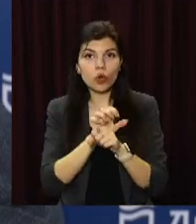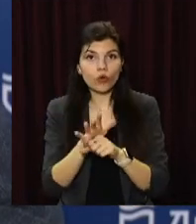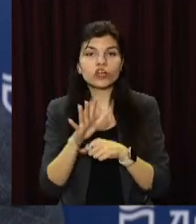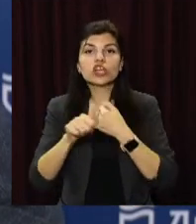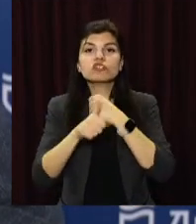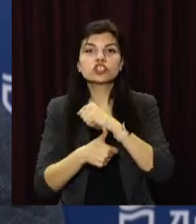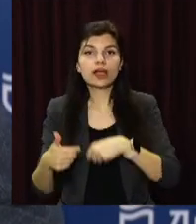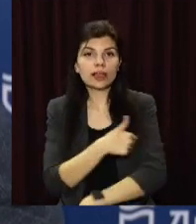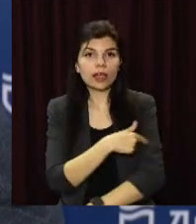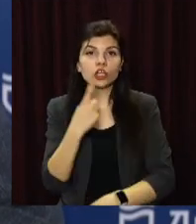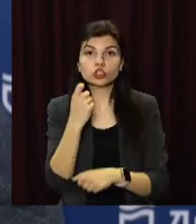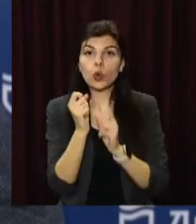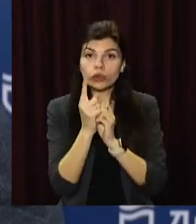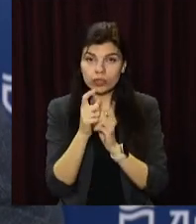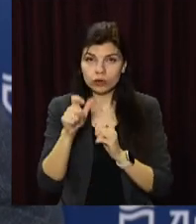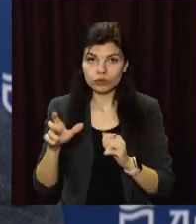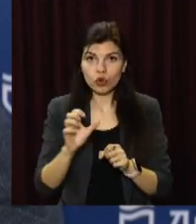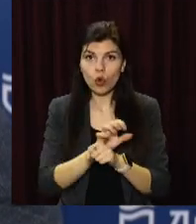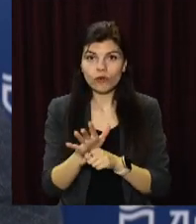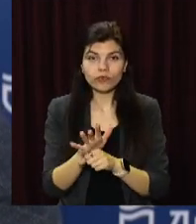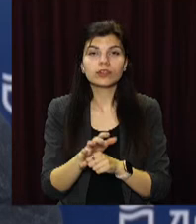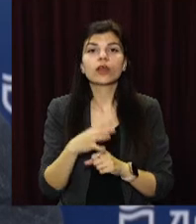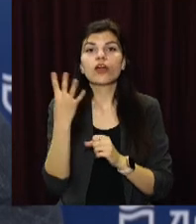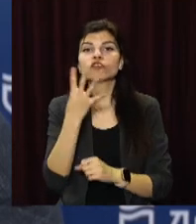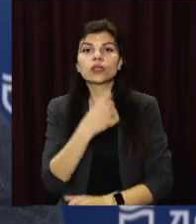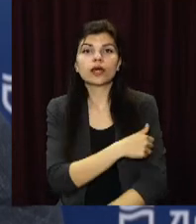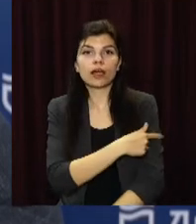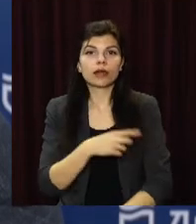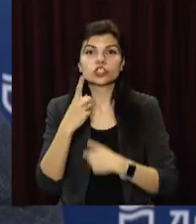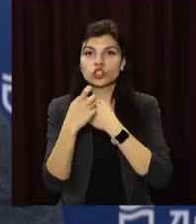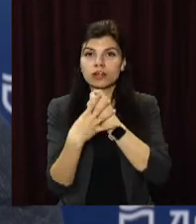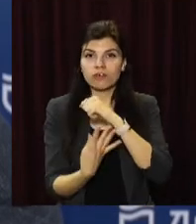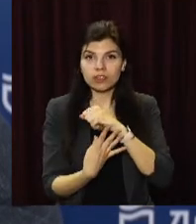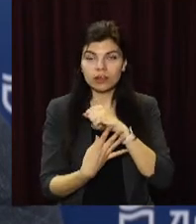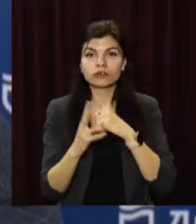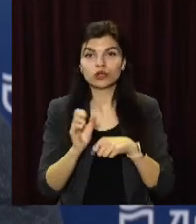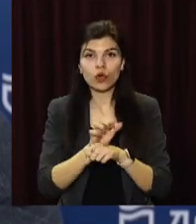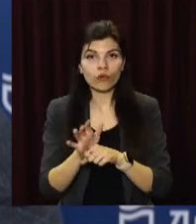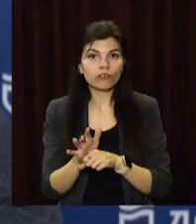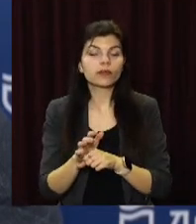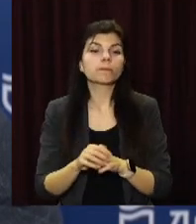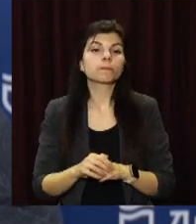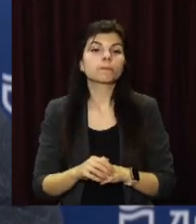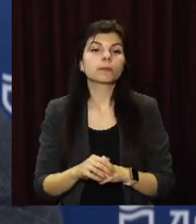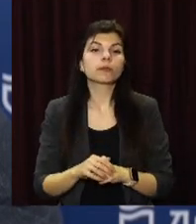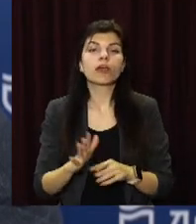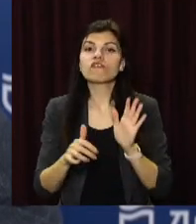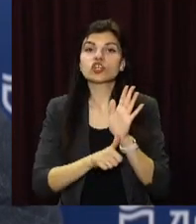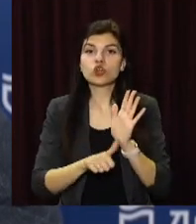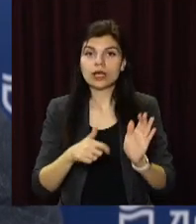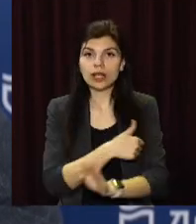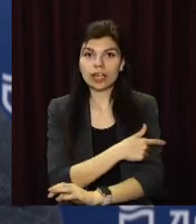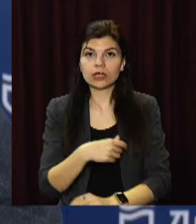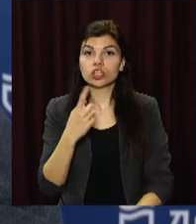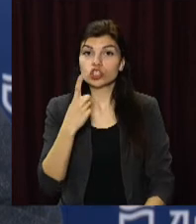в 16-й лікарні 111 пацієнтів з ковід, в 4-й лікарні 119 пацієнтів з ковід, в 6-й